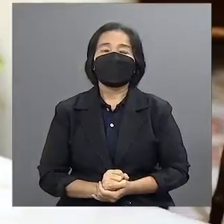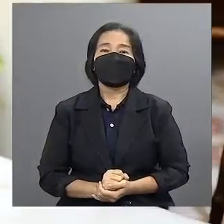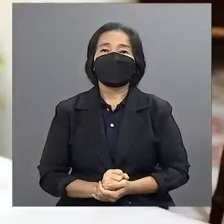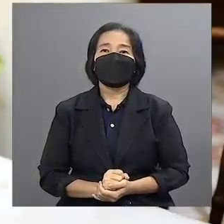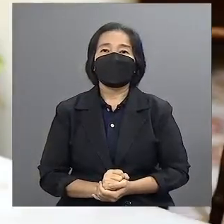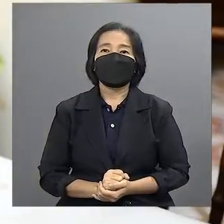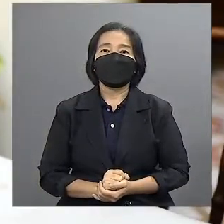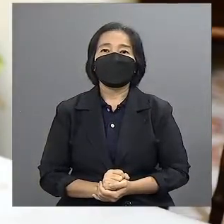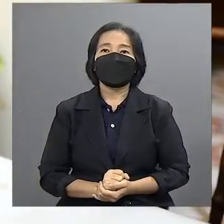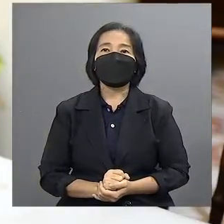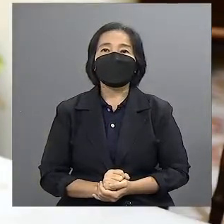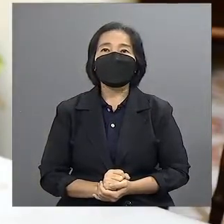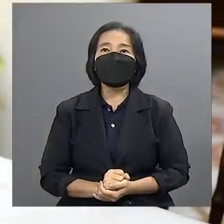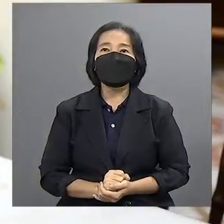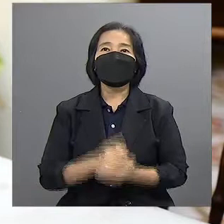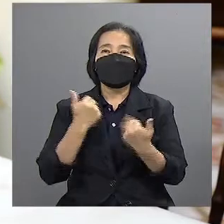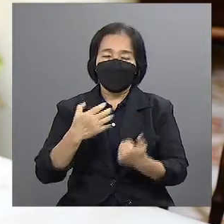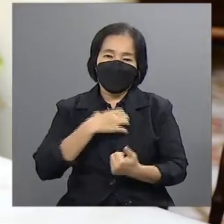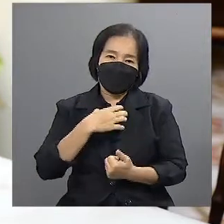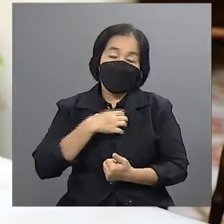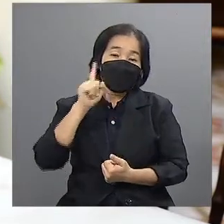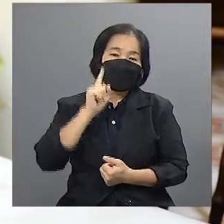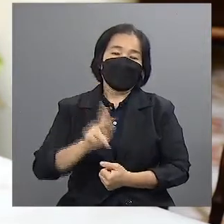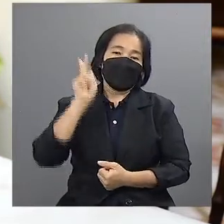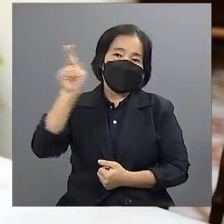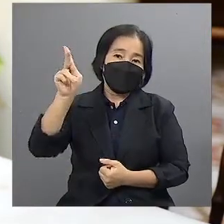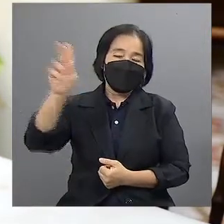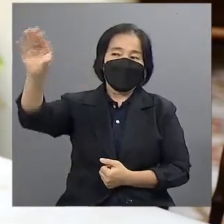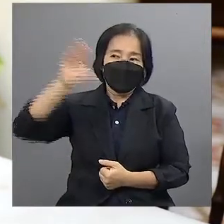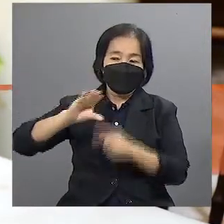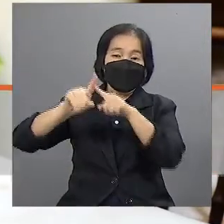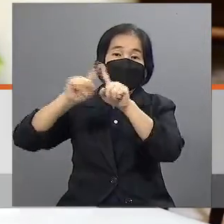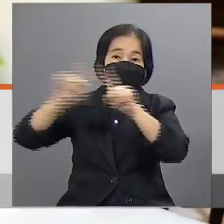ถ้ามีทรSabron ด cache เตรก